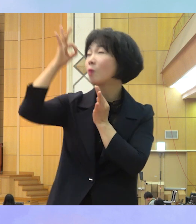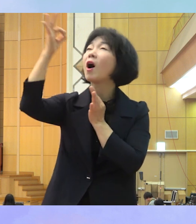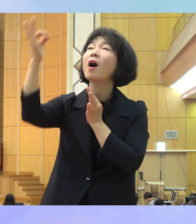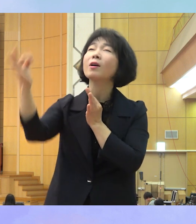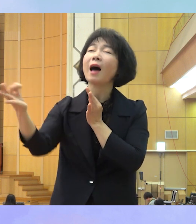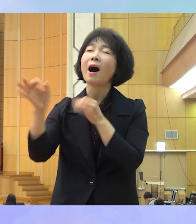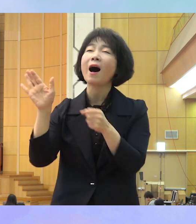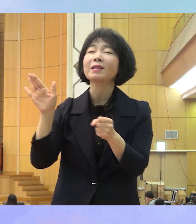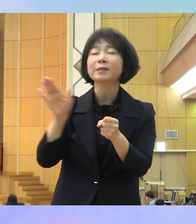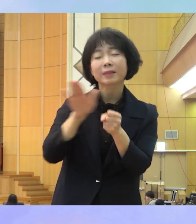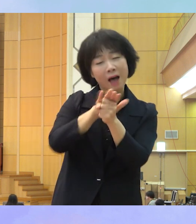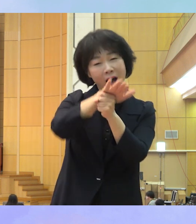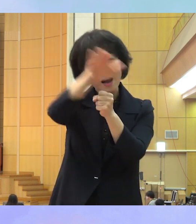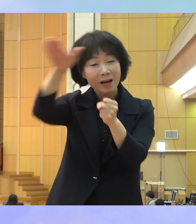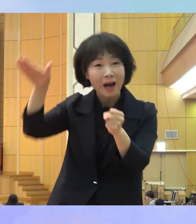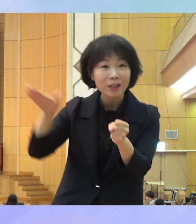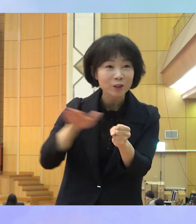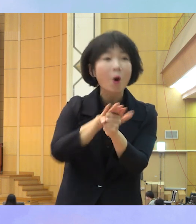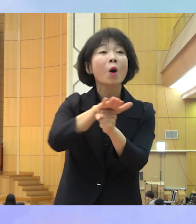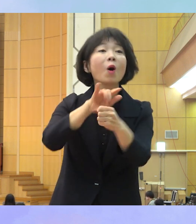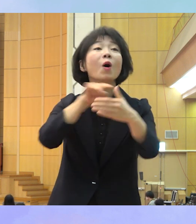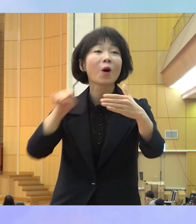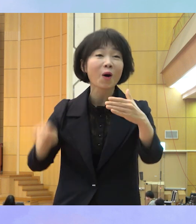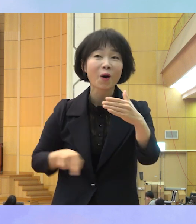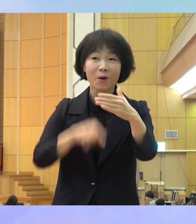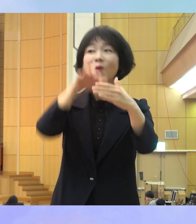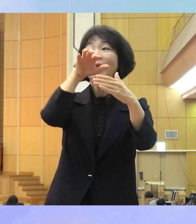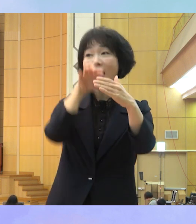나에게 영원한 사랑